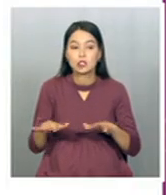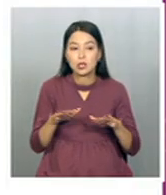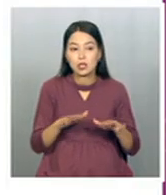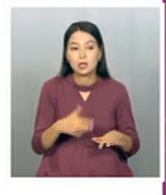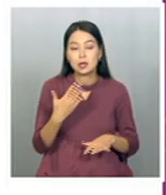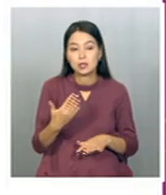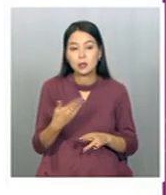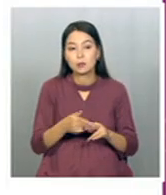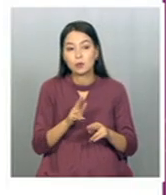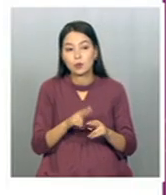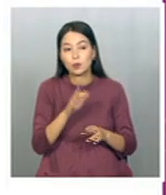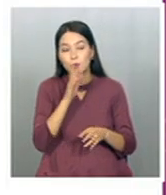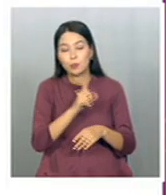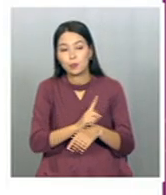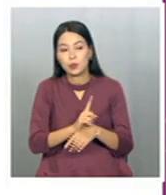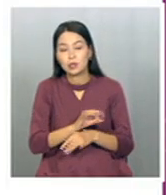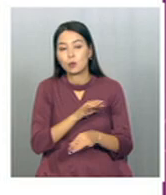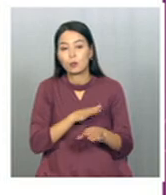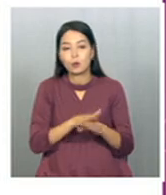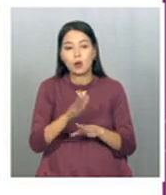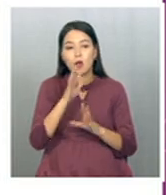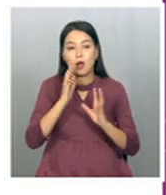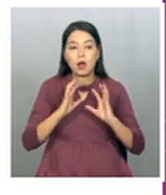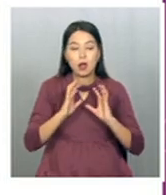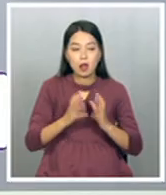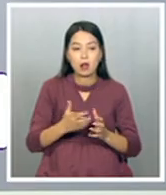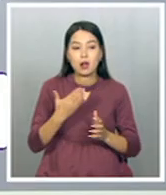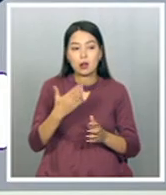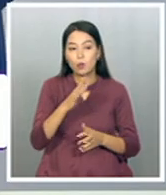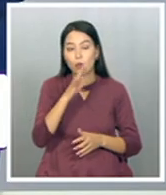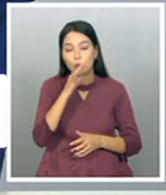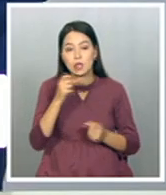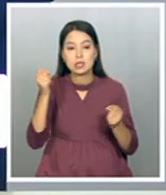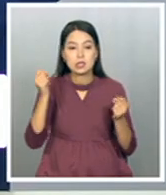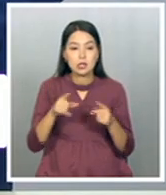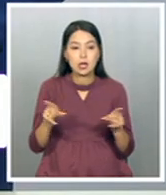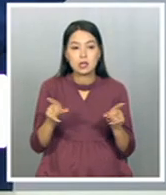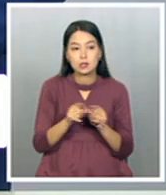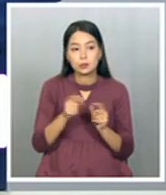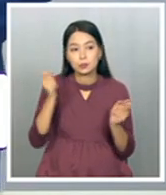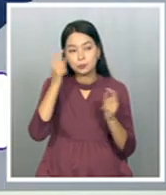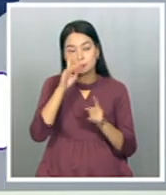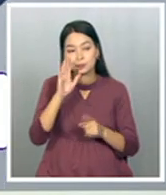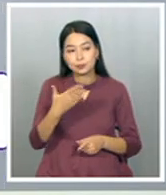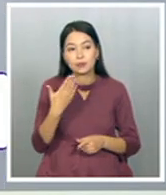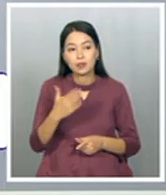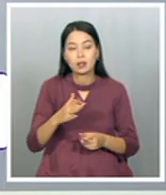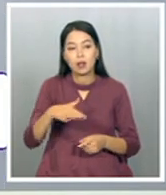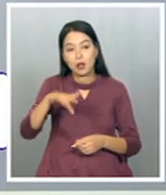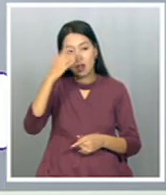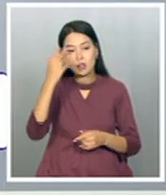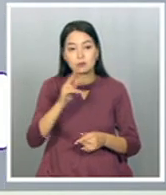және бүкіл әлемдік уақытты сәйкестендіруді үйренеміз. Аспан сферасының қозғалысы.